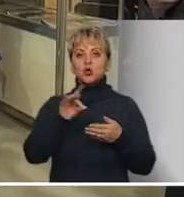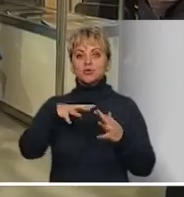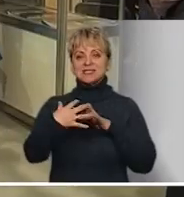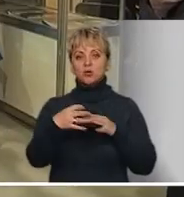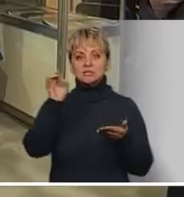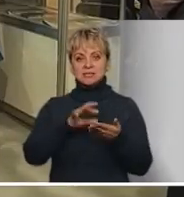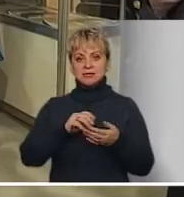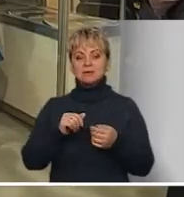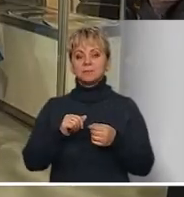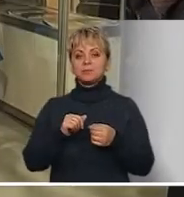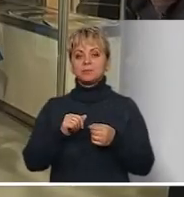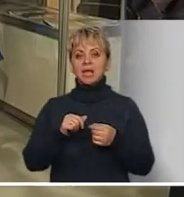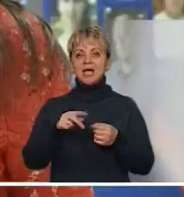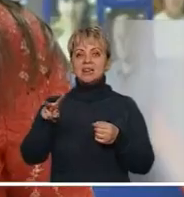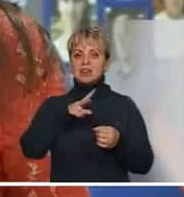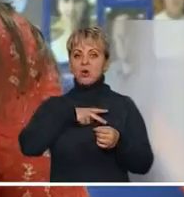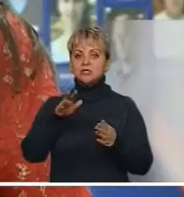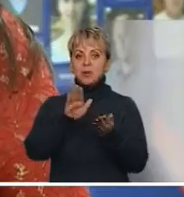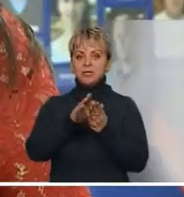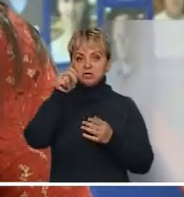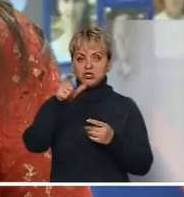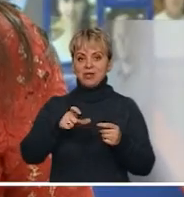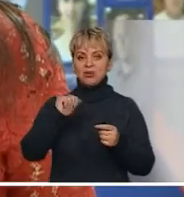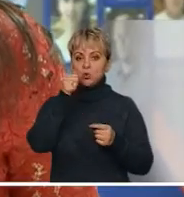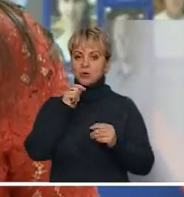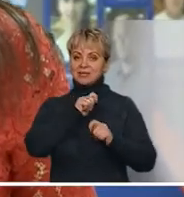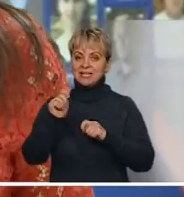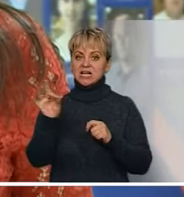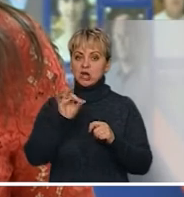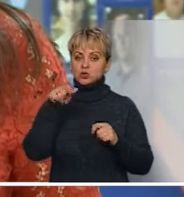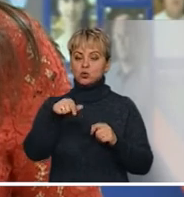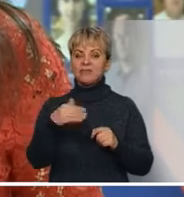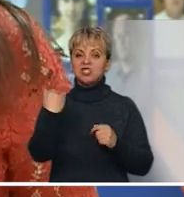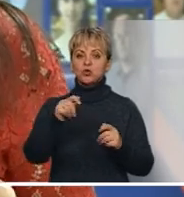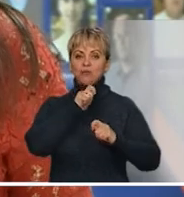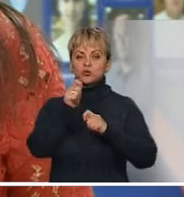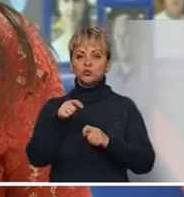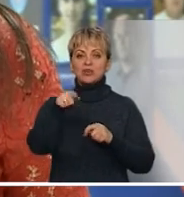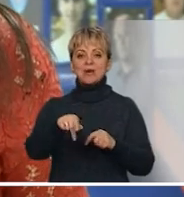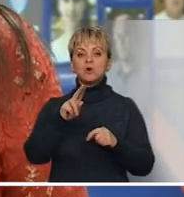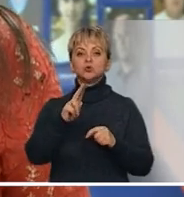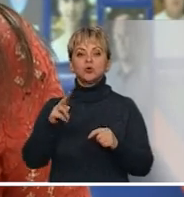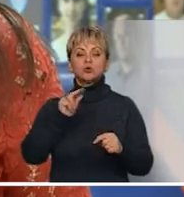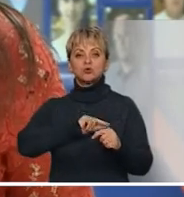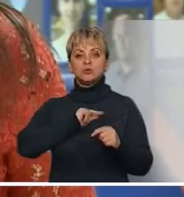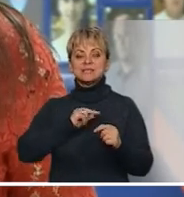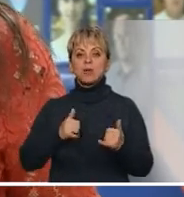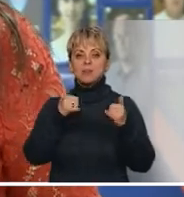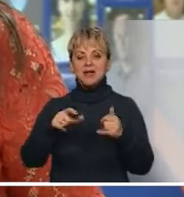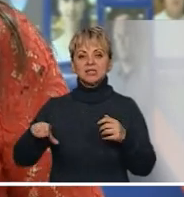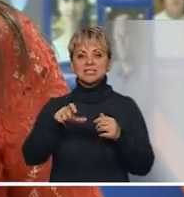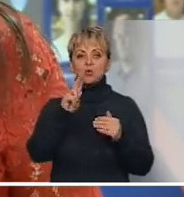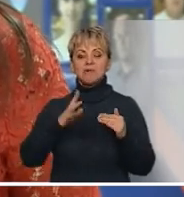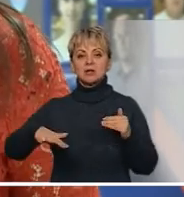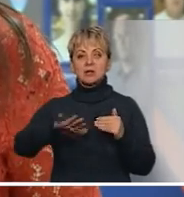региональный Россельхозцентр. Лауреатов премии «Человек года» наградили в Ростове. Ее вручают тем, кто трудится